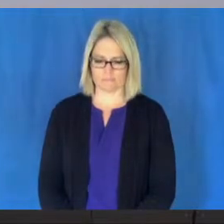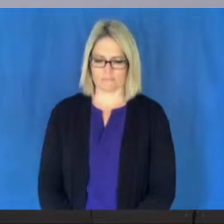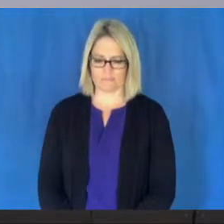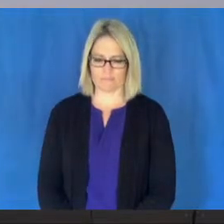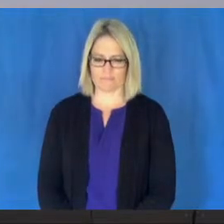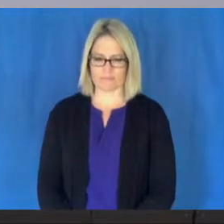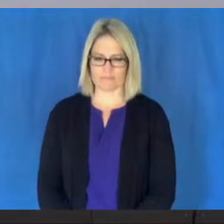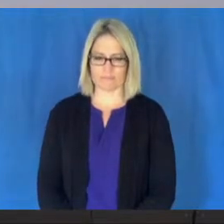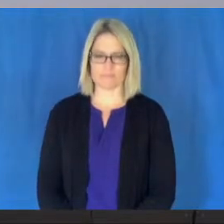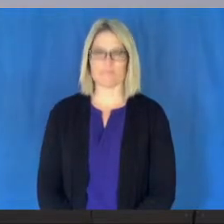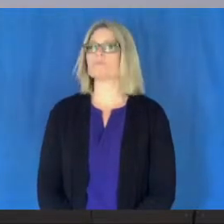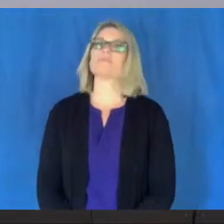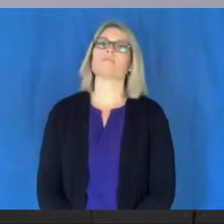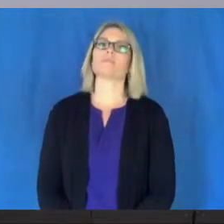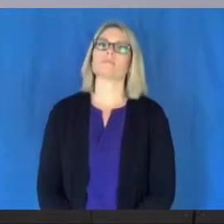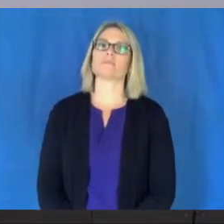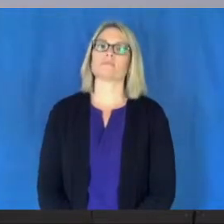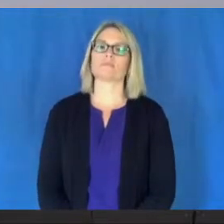quelqu'un d'autre.